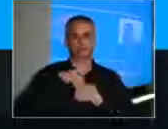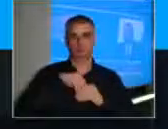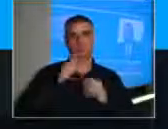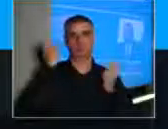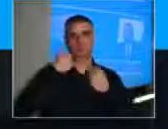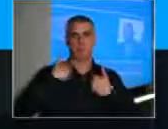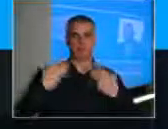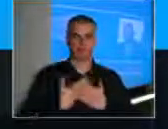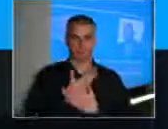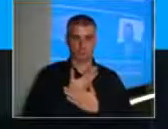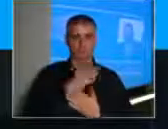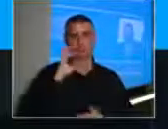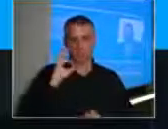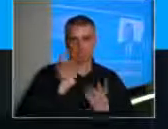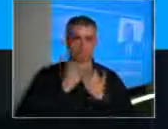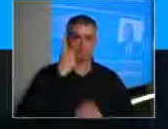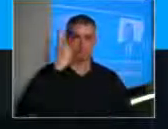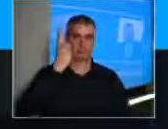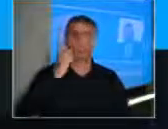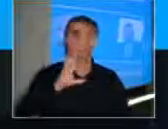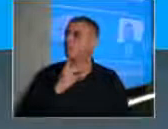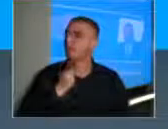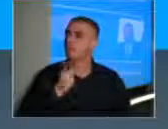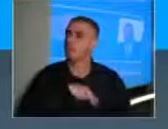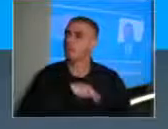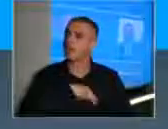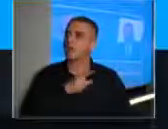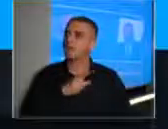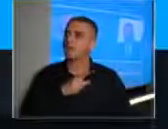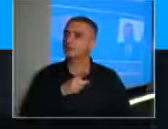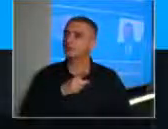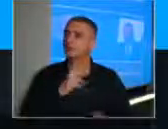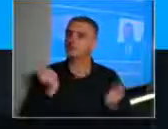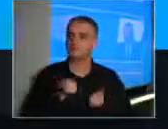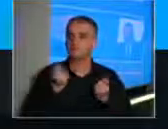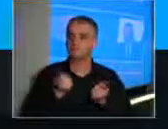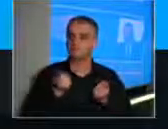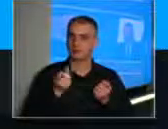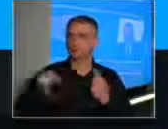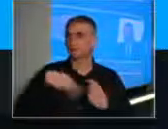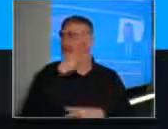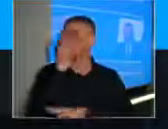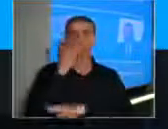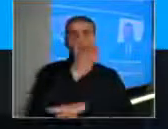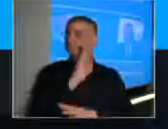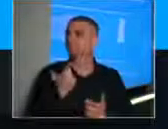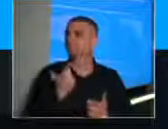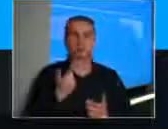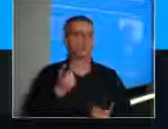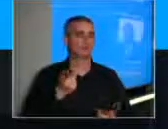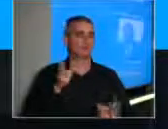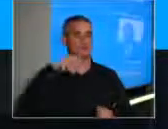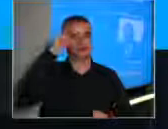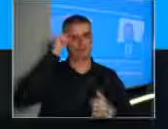אותי מחדש. וש"ס בעזרת השם. על מה אתה מופקד בש"ס? בקמפיין? מסתובב? מה? על הרוח. על